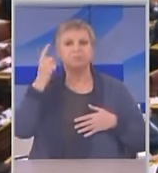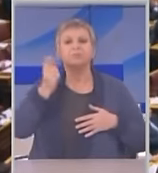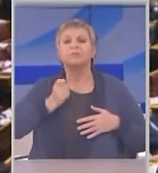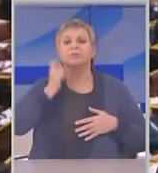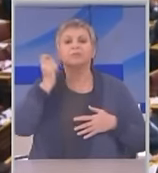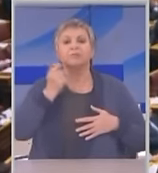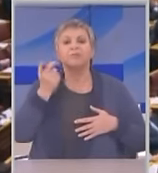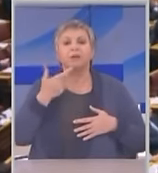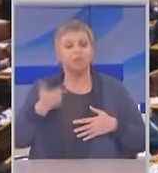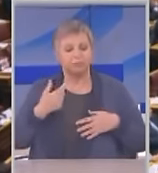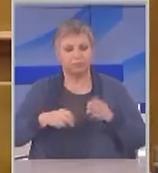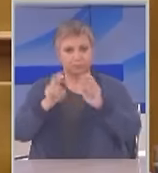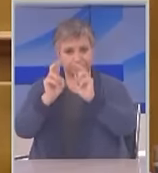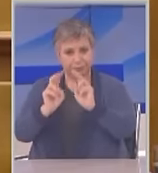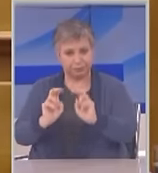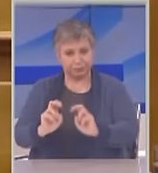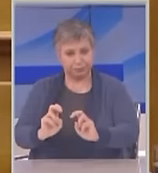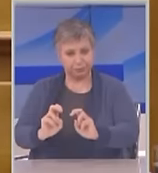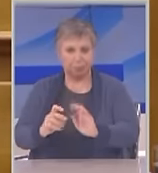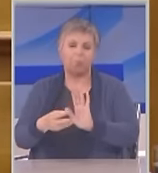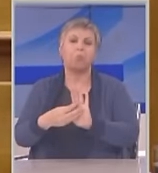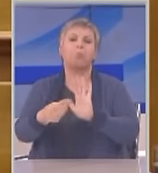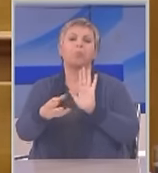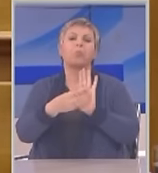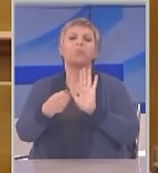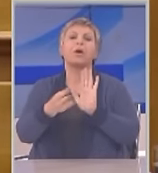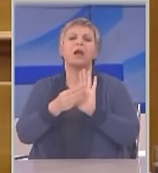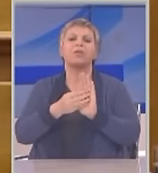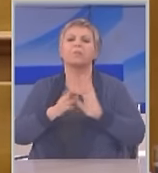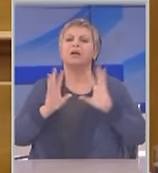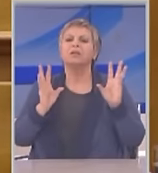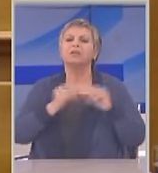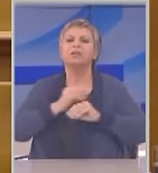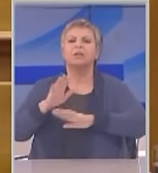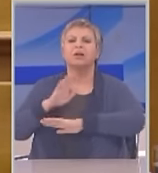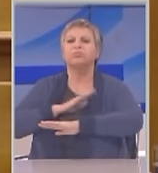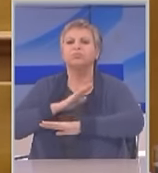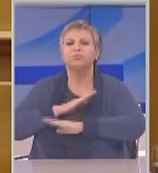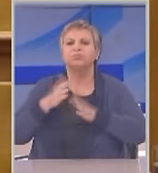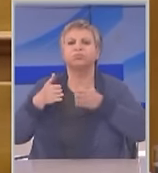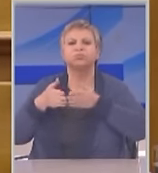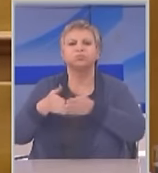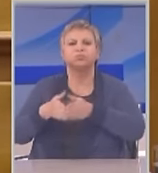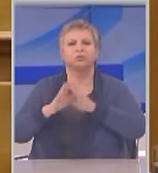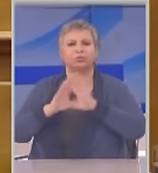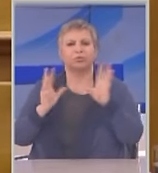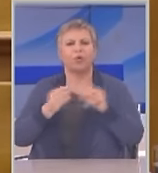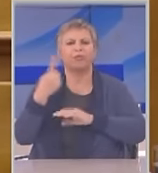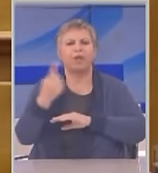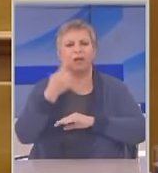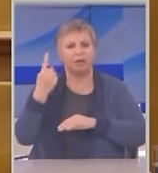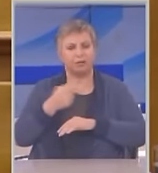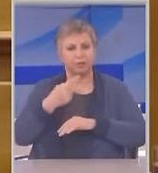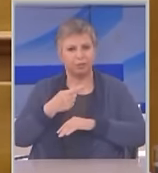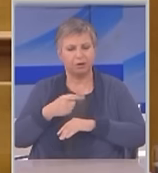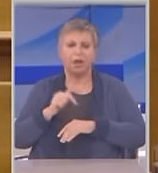εγώ, να ξεκινήσει να ψάχνει κανείς για τα εξοπλιστικά και πέραν των αυτονόητων που αναμένεται